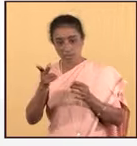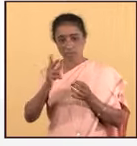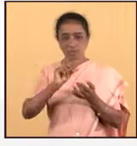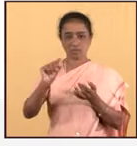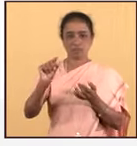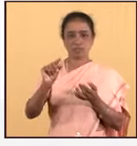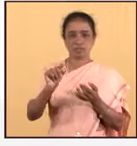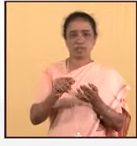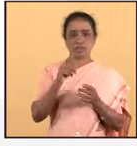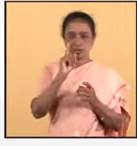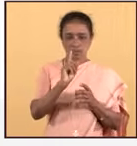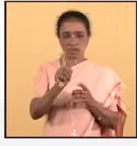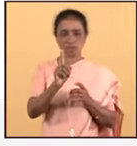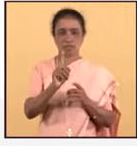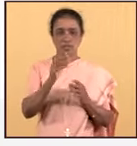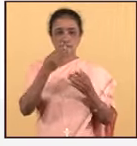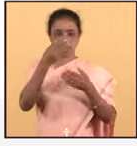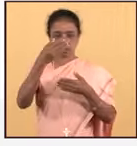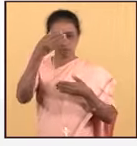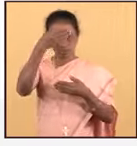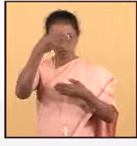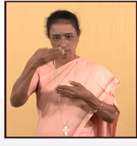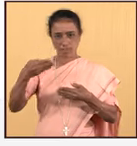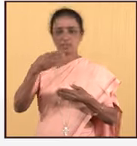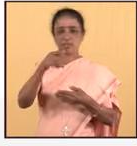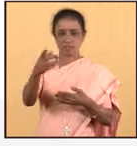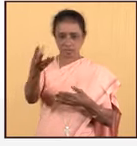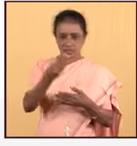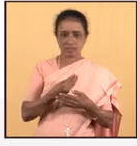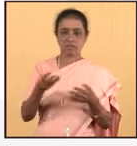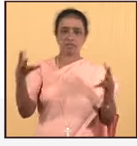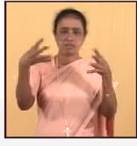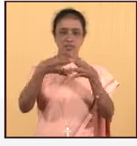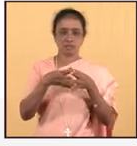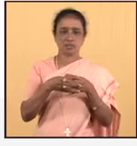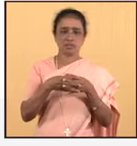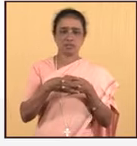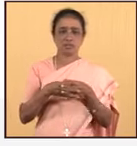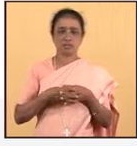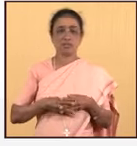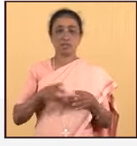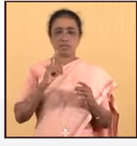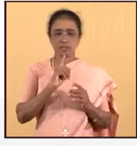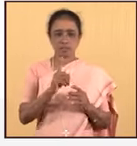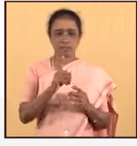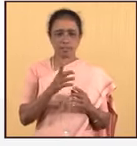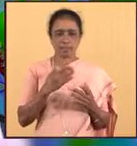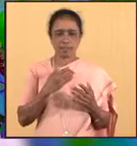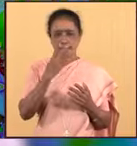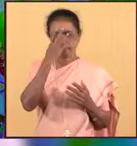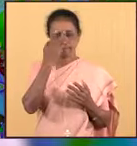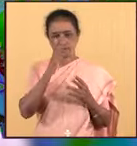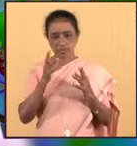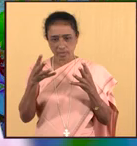மூலமாக முகவரையில் சமய சார்பற்ற என்ற சொல் சேர்க்கப்பட்டுள்ளது. அப்போ அந்த சமய சார்பற்ற நாடு